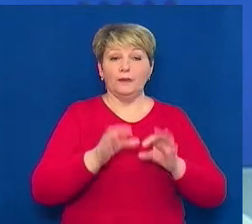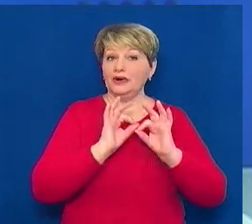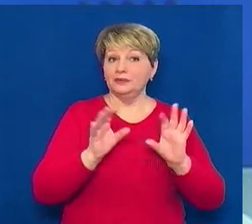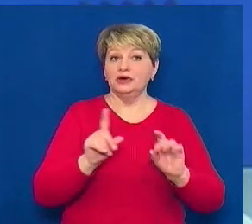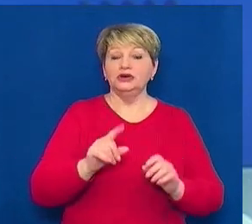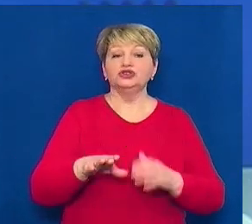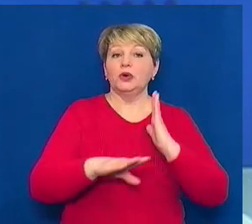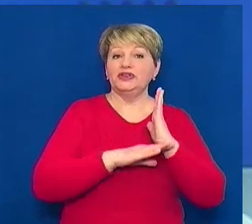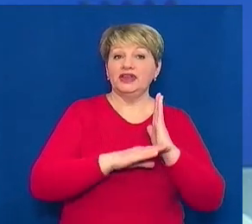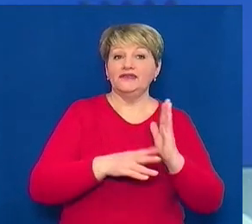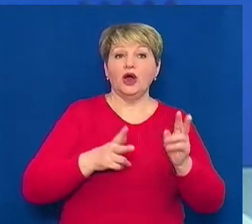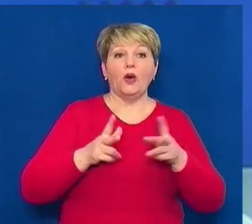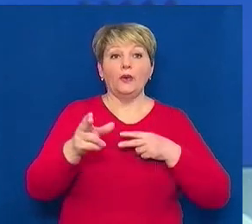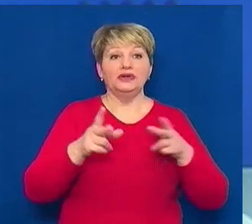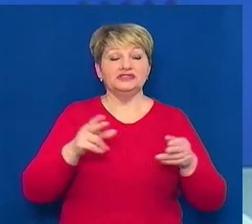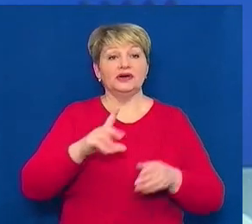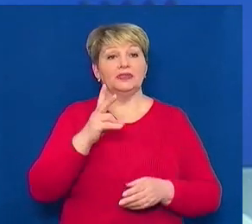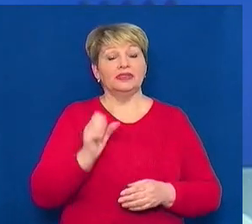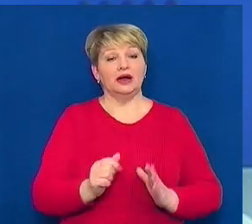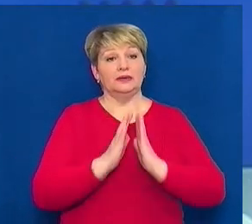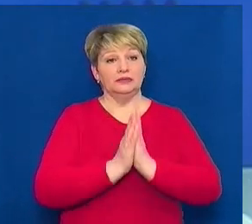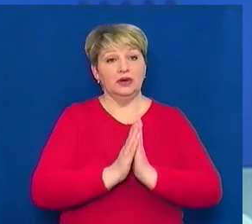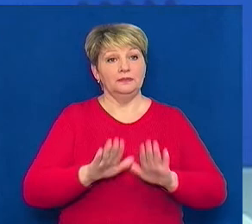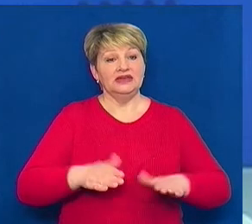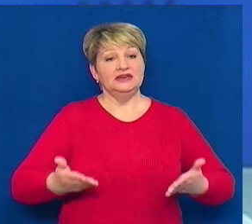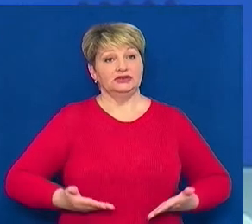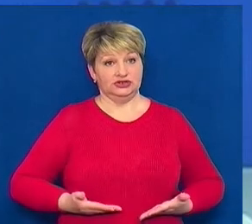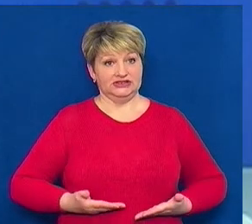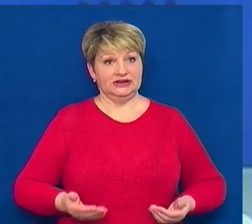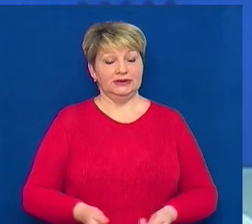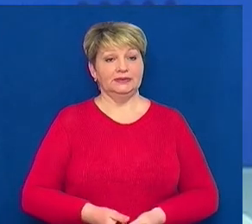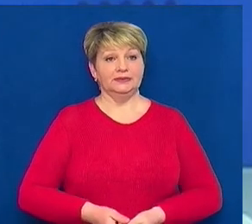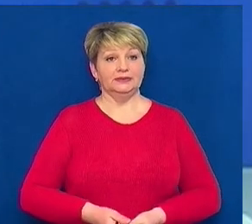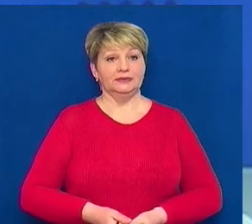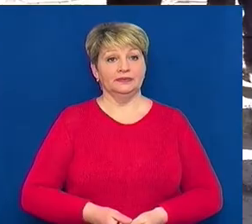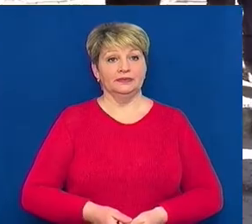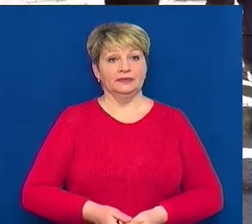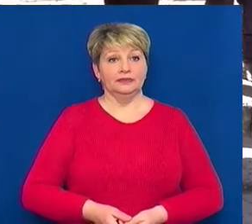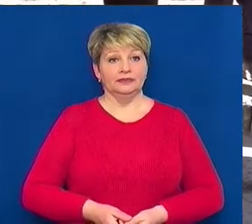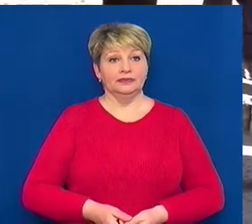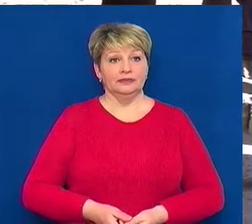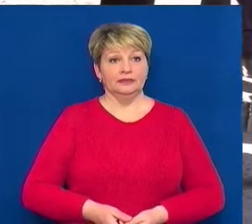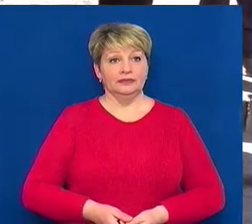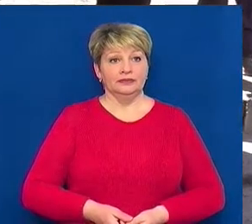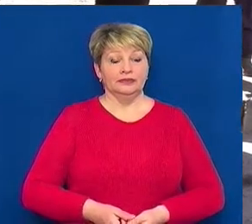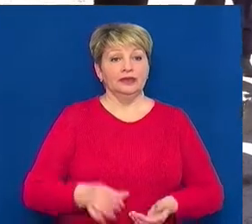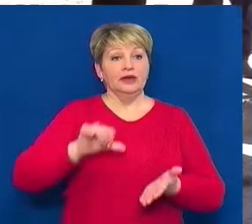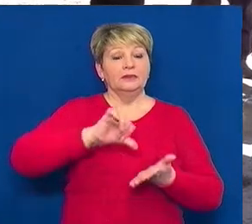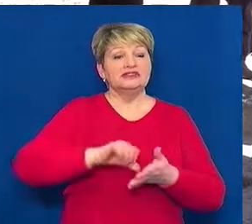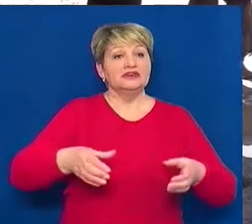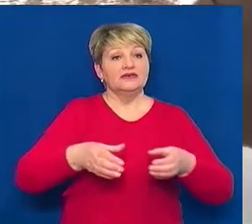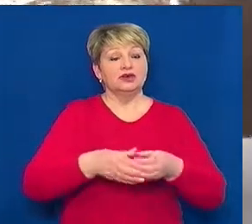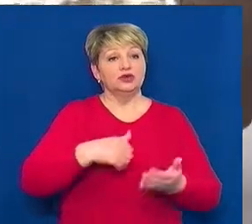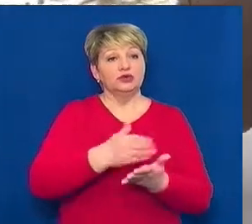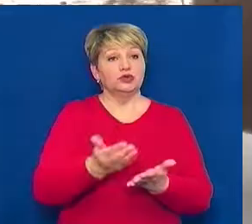що дерева обрізають на прохання місцевих жителів. Більше Дар'я Шевченко розповість. Представник компанії